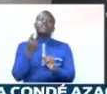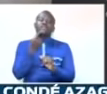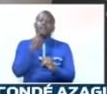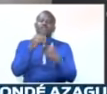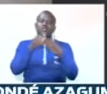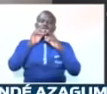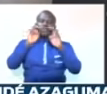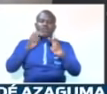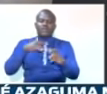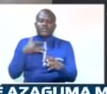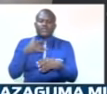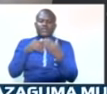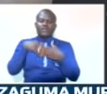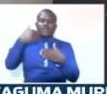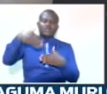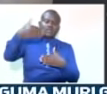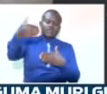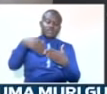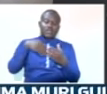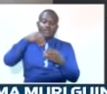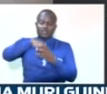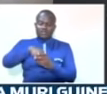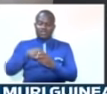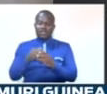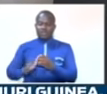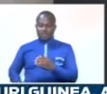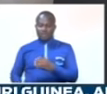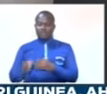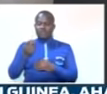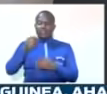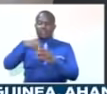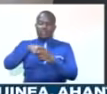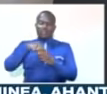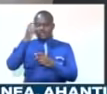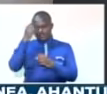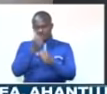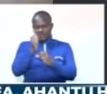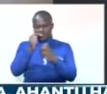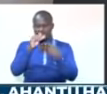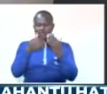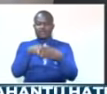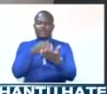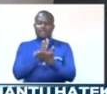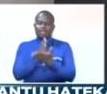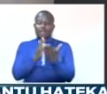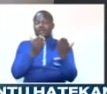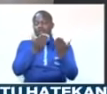ko azirirwa ashyize amaboko mu mufuka leta ikamukorera byose. Mu by'ukuri ibyo ngibyo